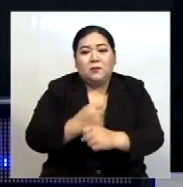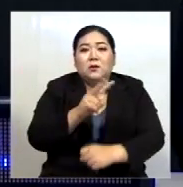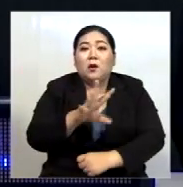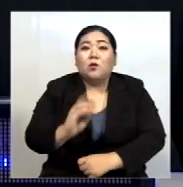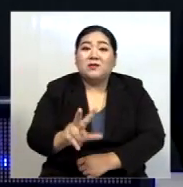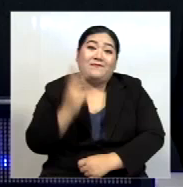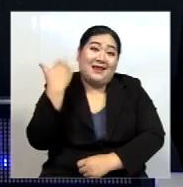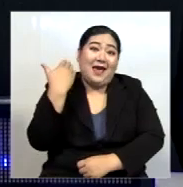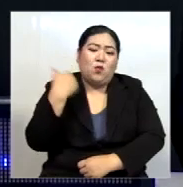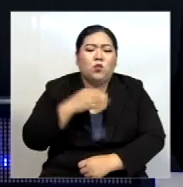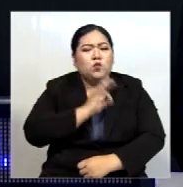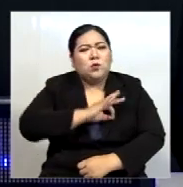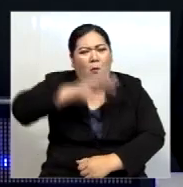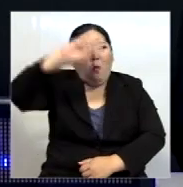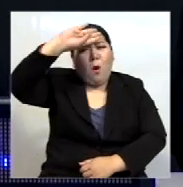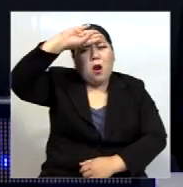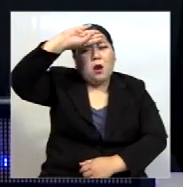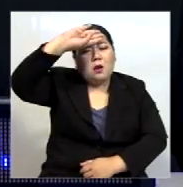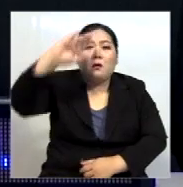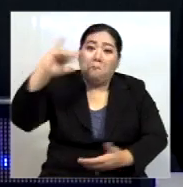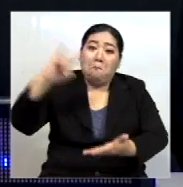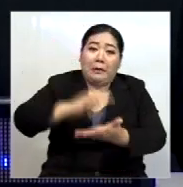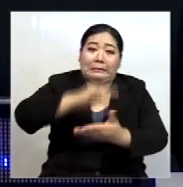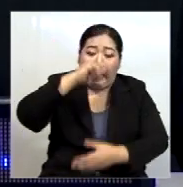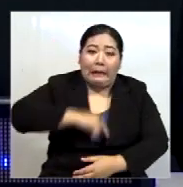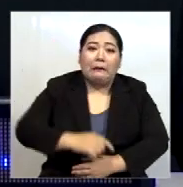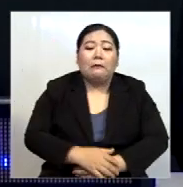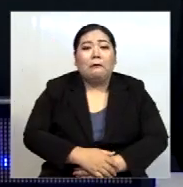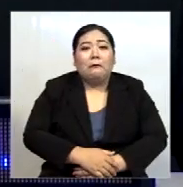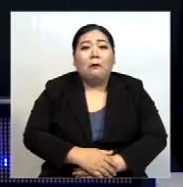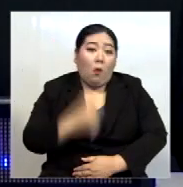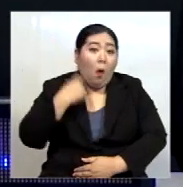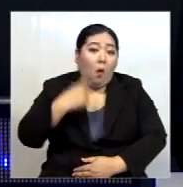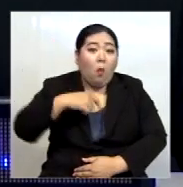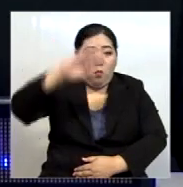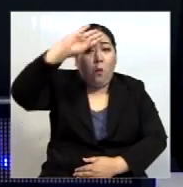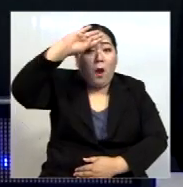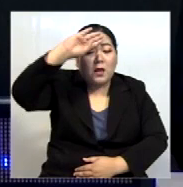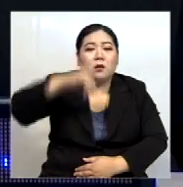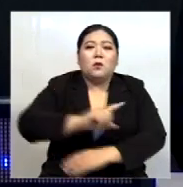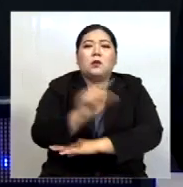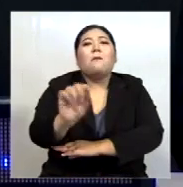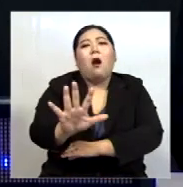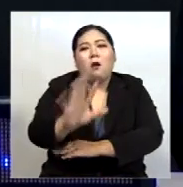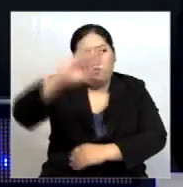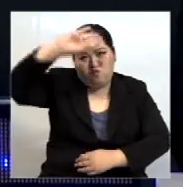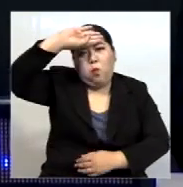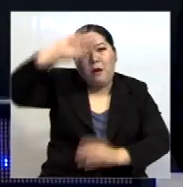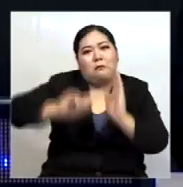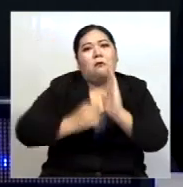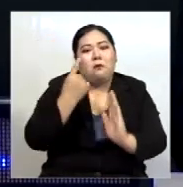2563แล้วก็เขาก็มีการป่วยนะครับคนฮ่องกงคนนี้มีอาการป่วยวันที่25กุมภ